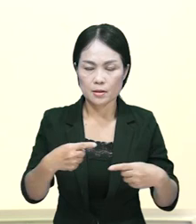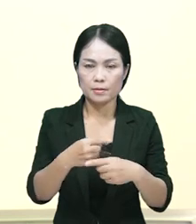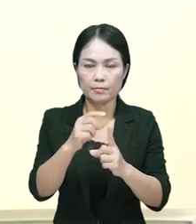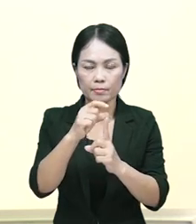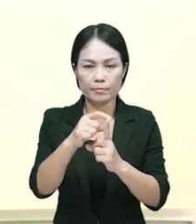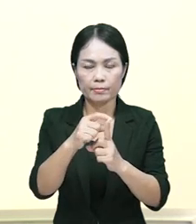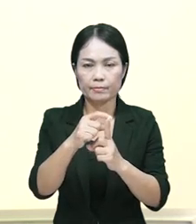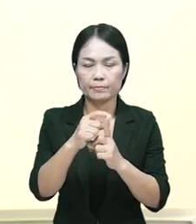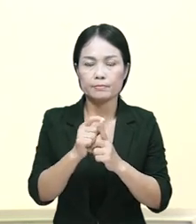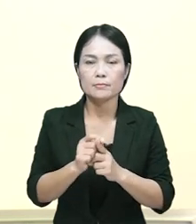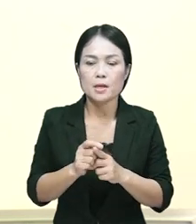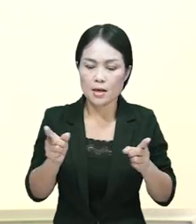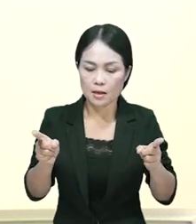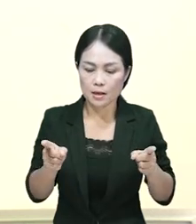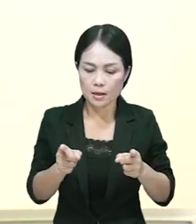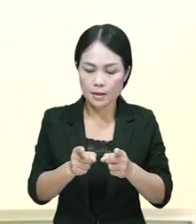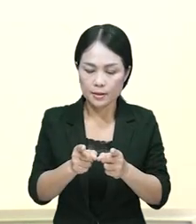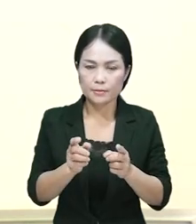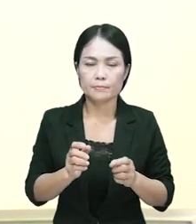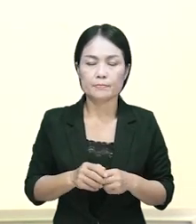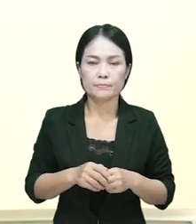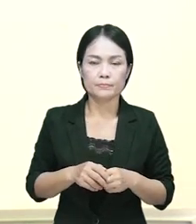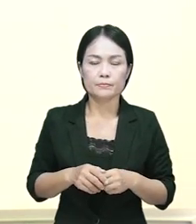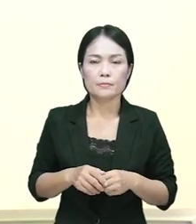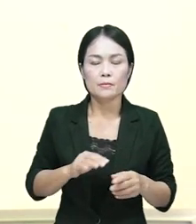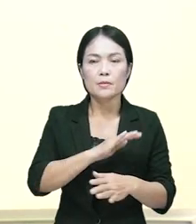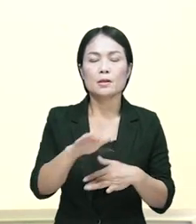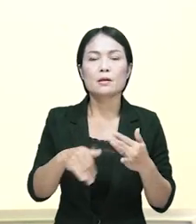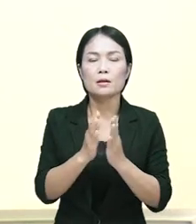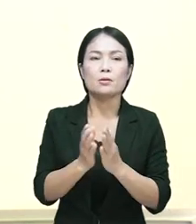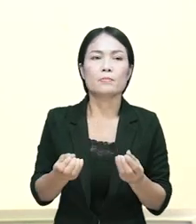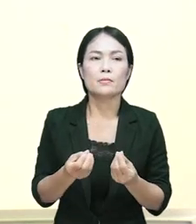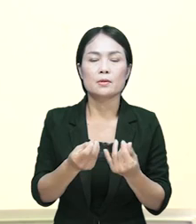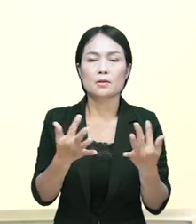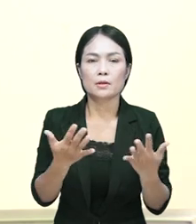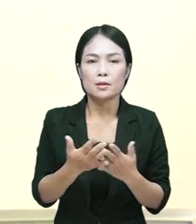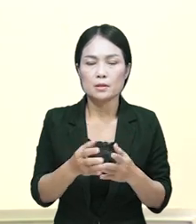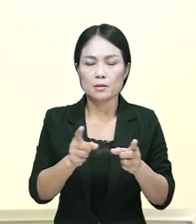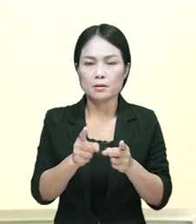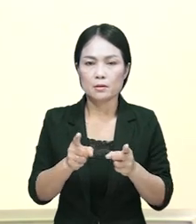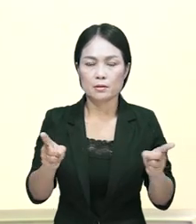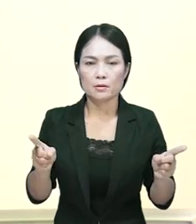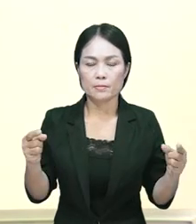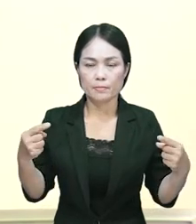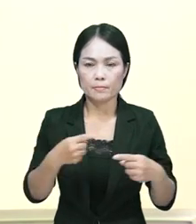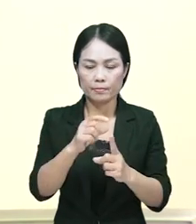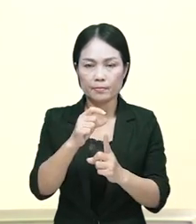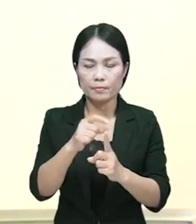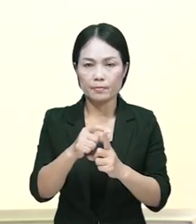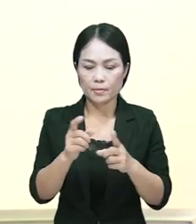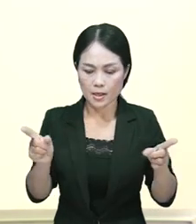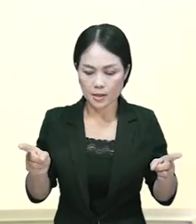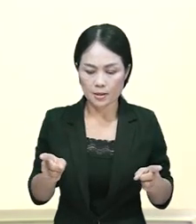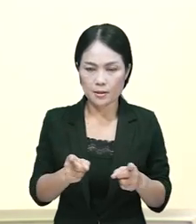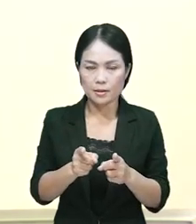ក្យថាខ្លីណាកូនណាចាអរគុណច្រើនអញ្ចឹងវែងផ្ទុយជាមួយនឹងពាក្យថា